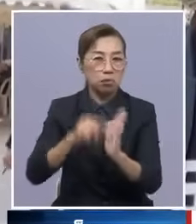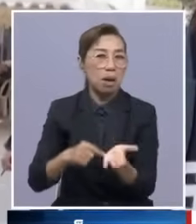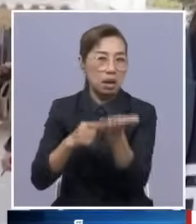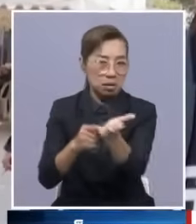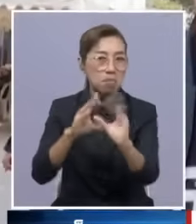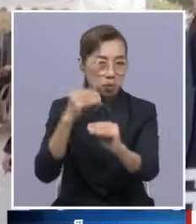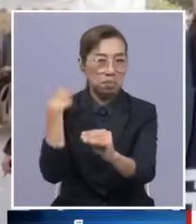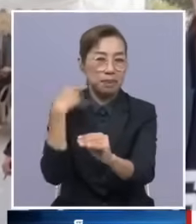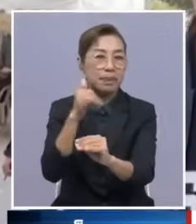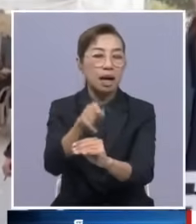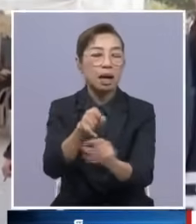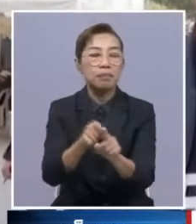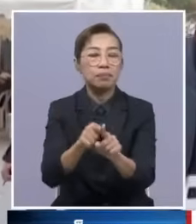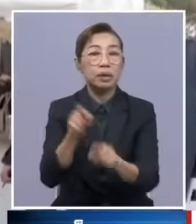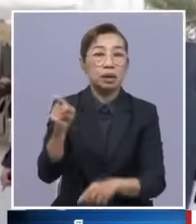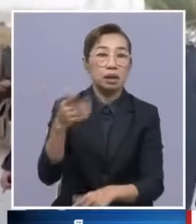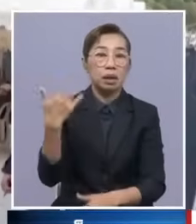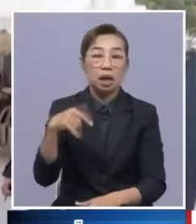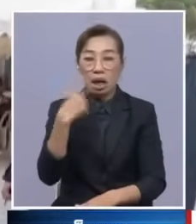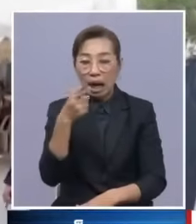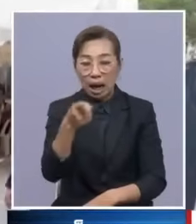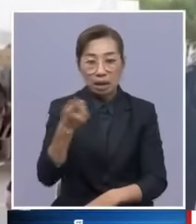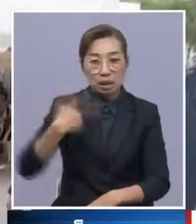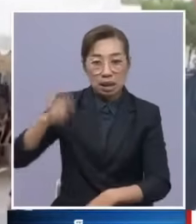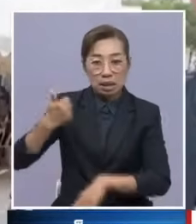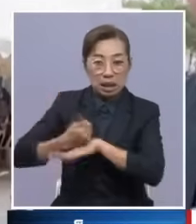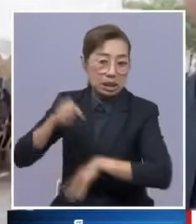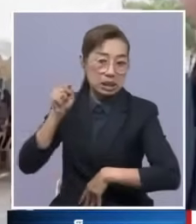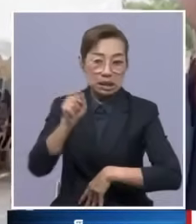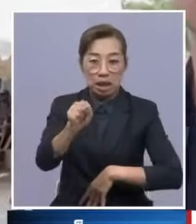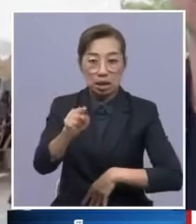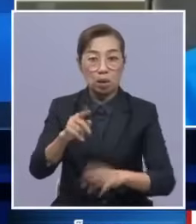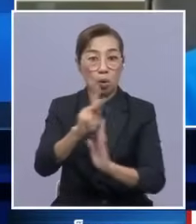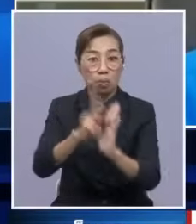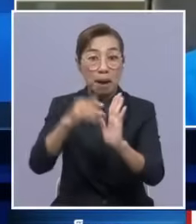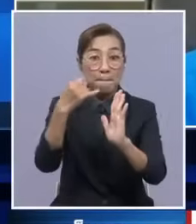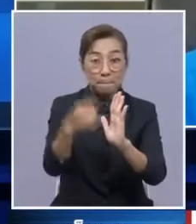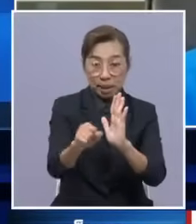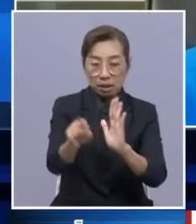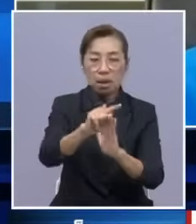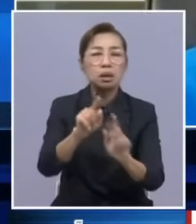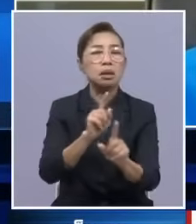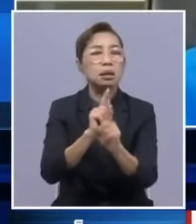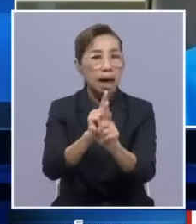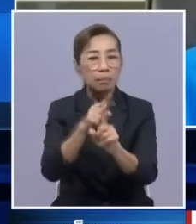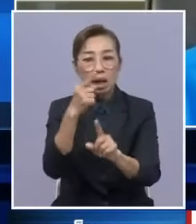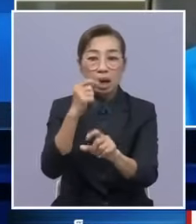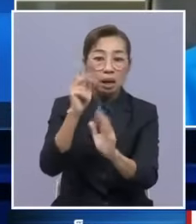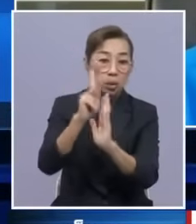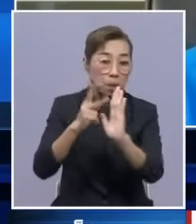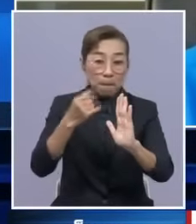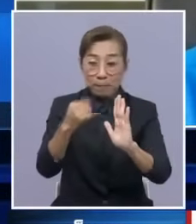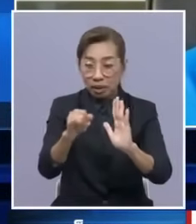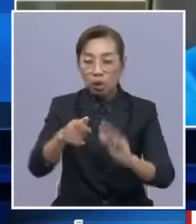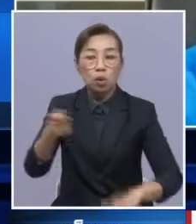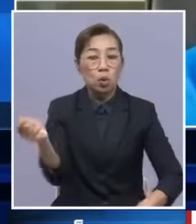าการเข้าไปรับโทษตามคำพิพากษาในเรือนจำเป็นกระบวนการลงโทษผู้กระทำความผิดตามหลักการสากลใครทำผิดก็ต้องรับโ